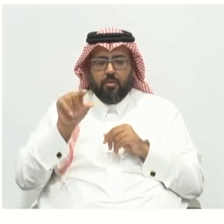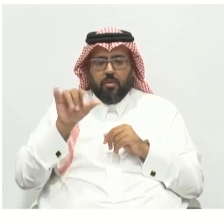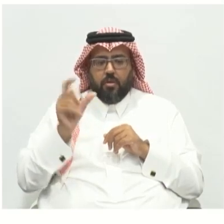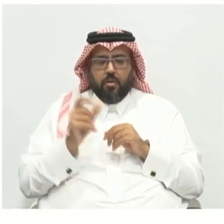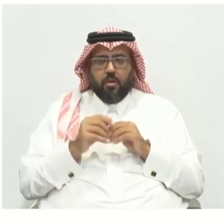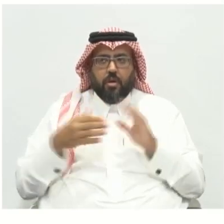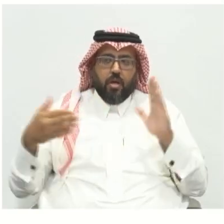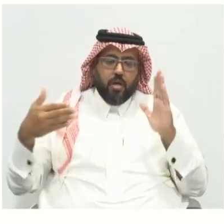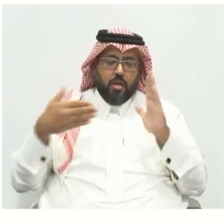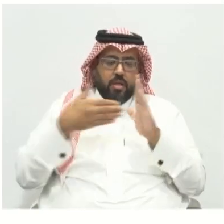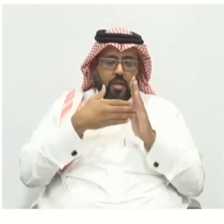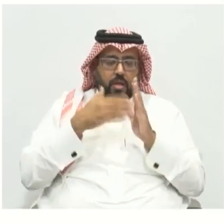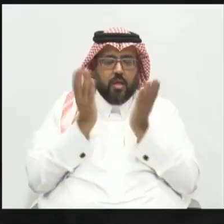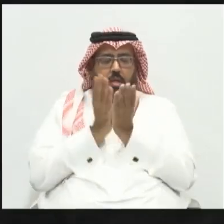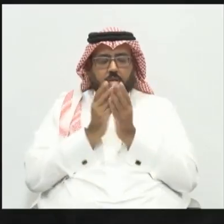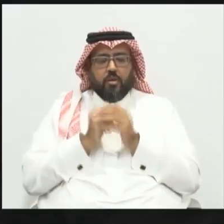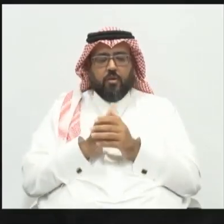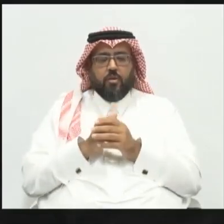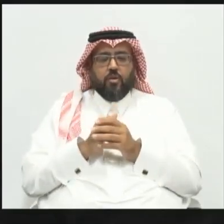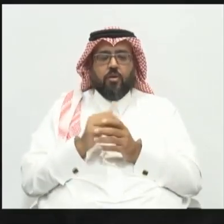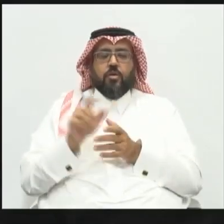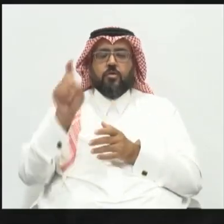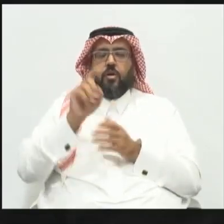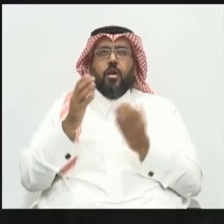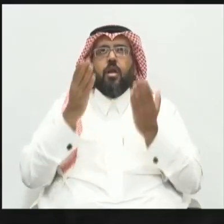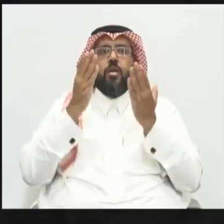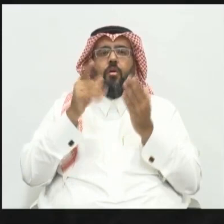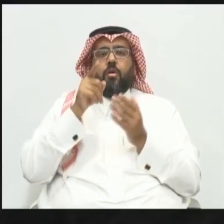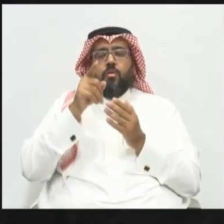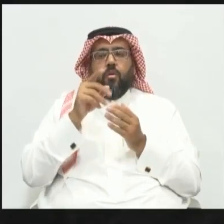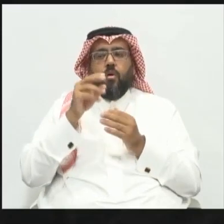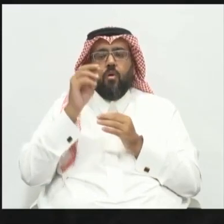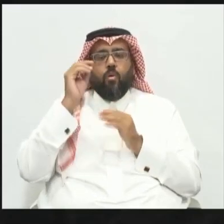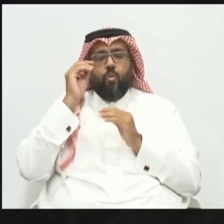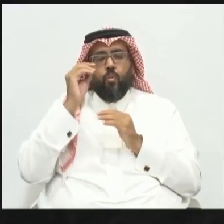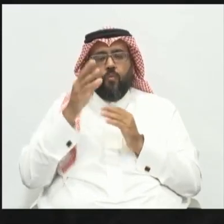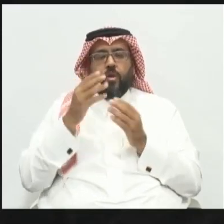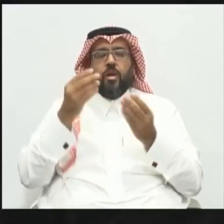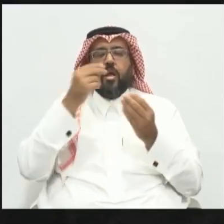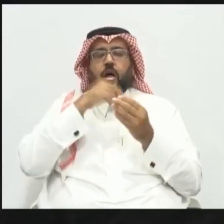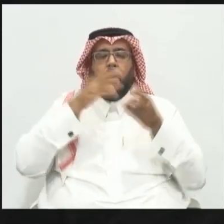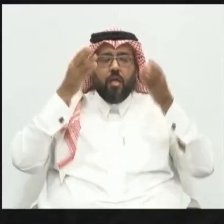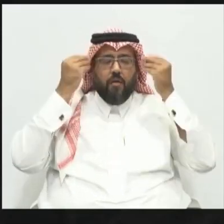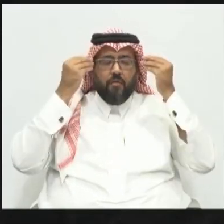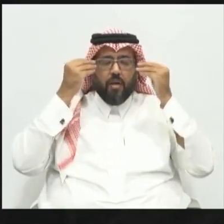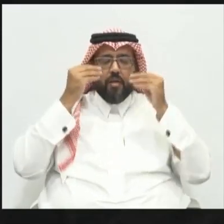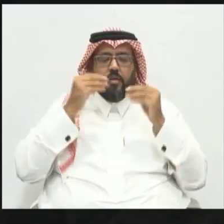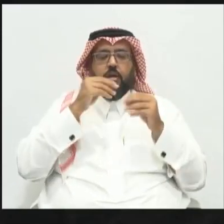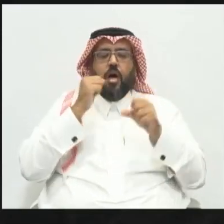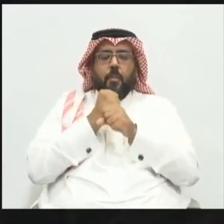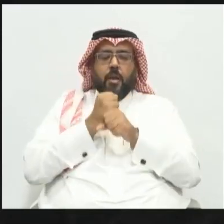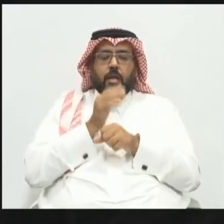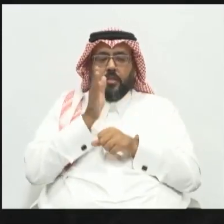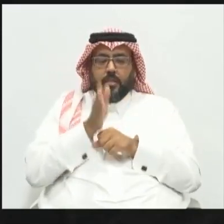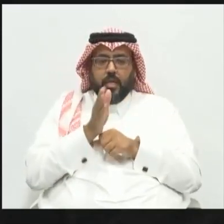وبذلك نكون انتهينا من درسنا في هذا اليوم نسال الله عز وجل بمنه وكرمه ان يرزقنا العلم النافع والعمل الصالح